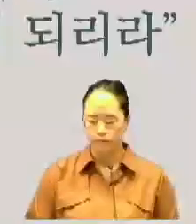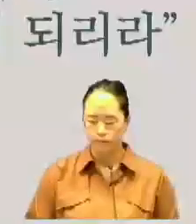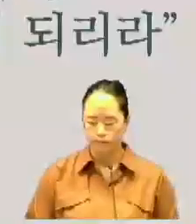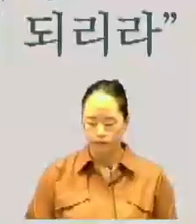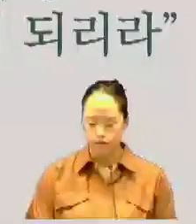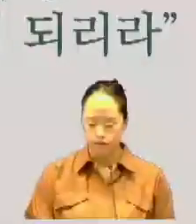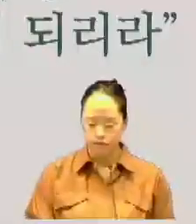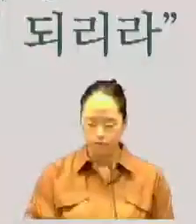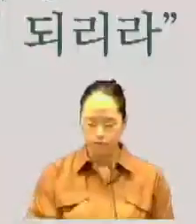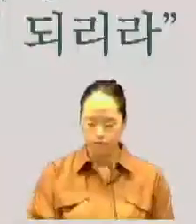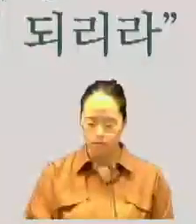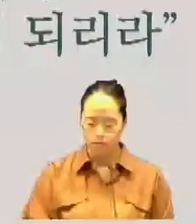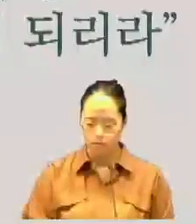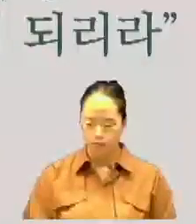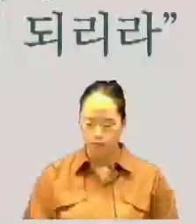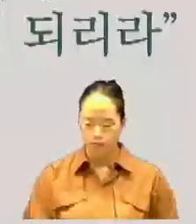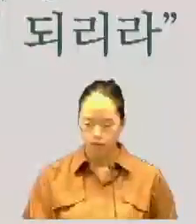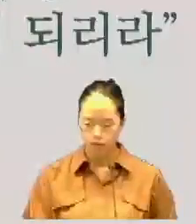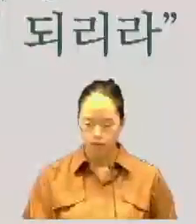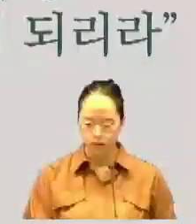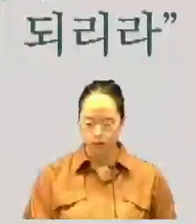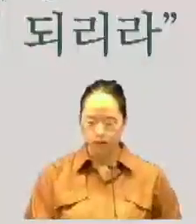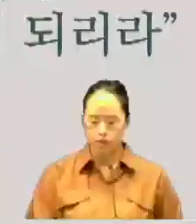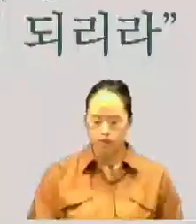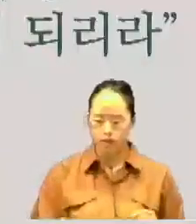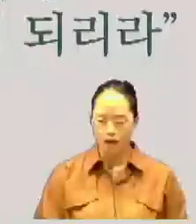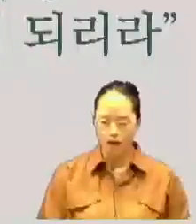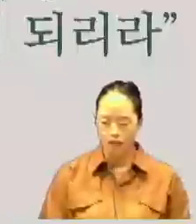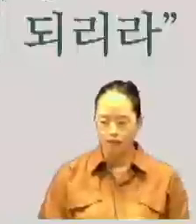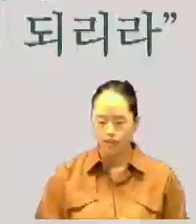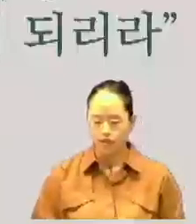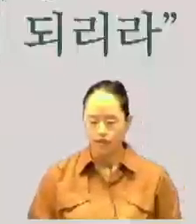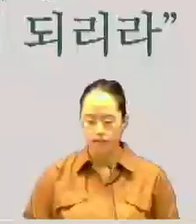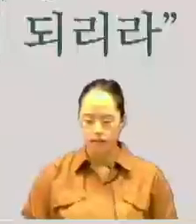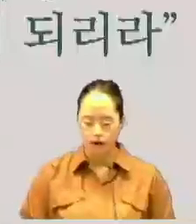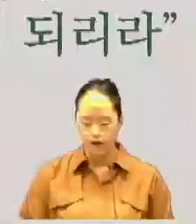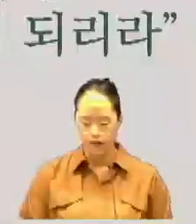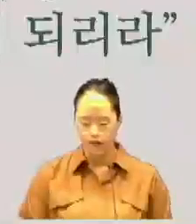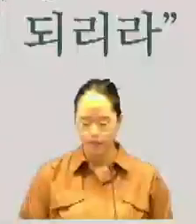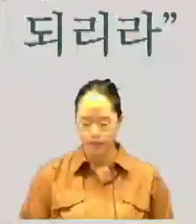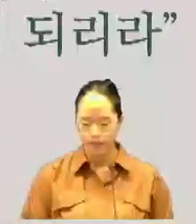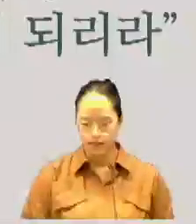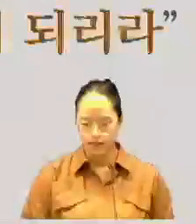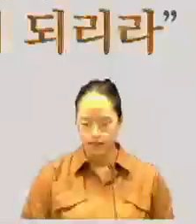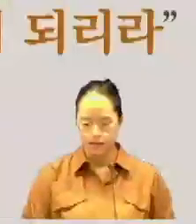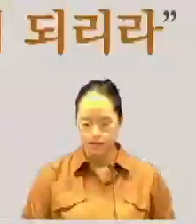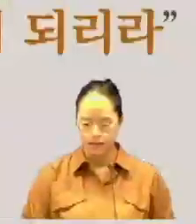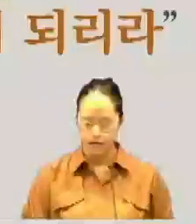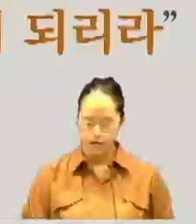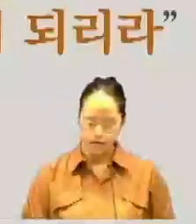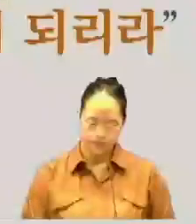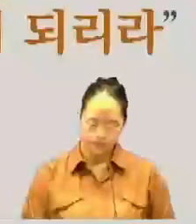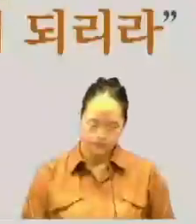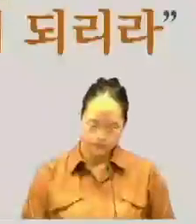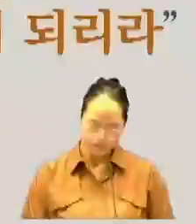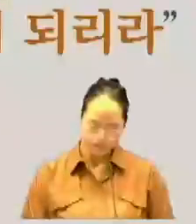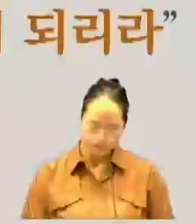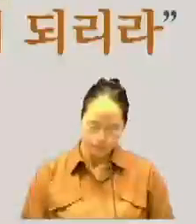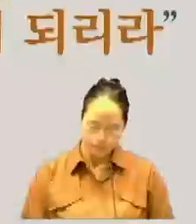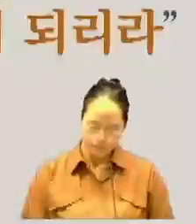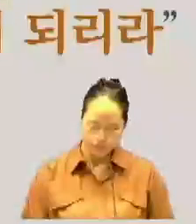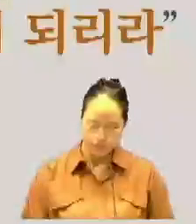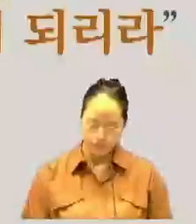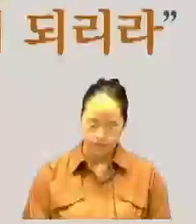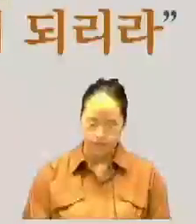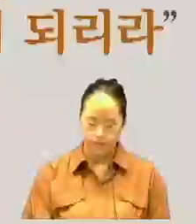太多了而不能得救的。这个就是他辩论的内容。